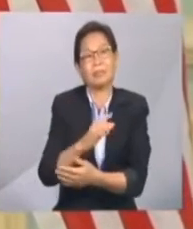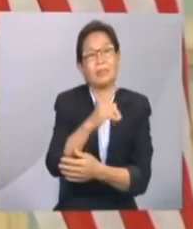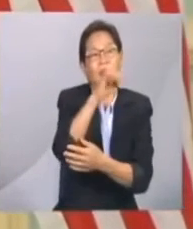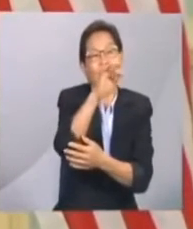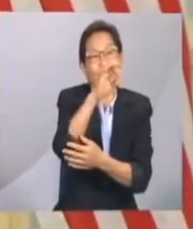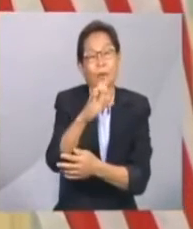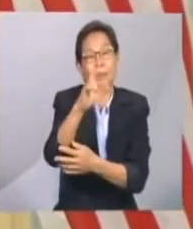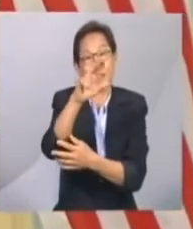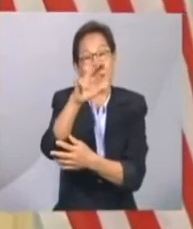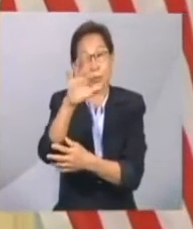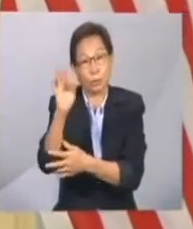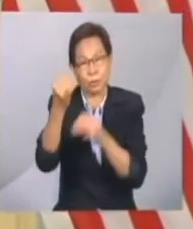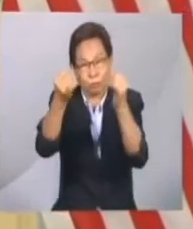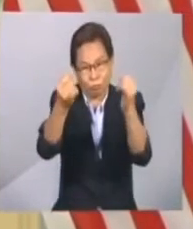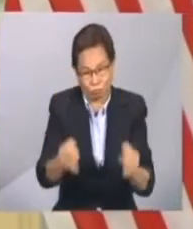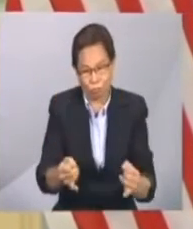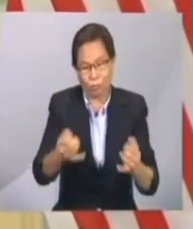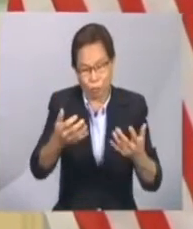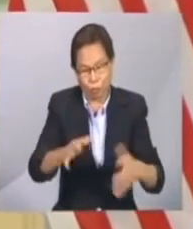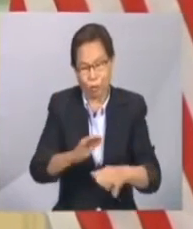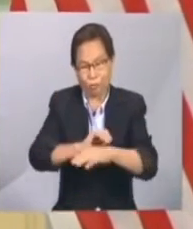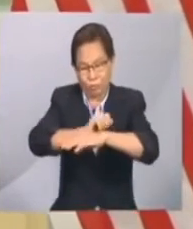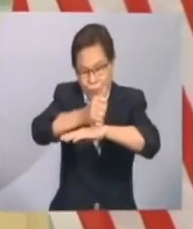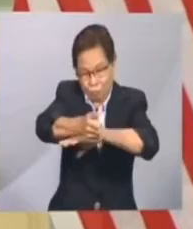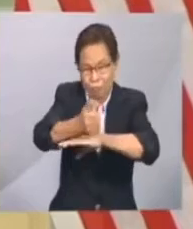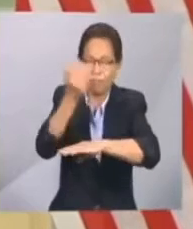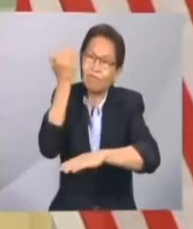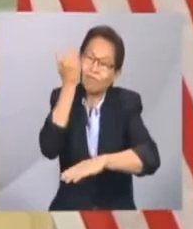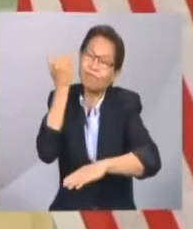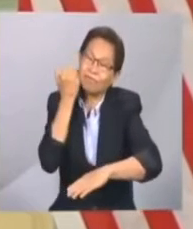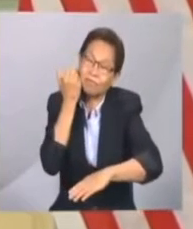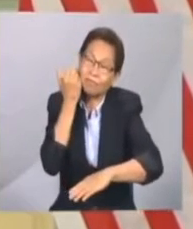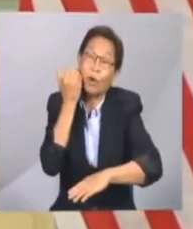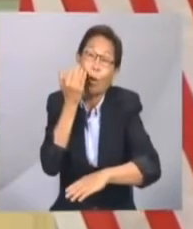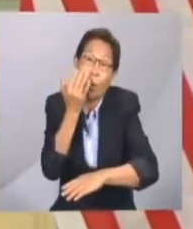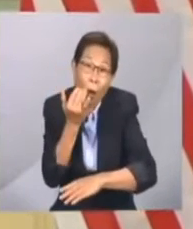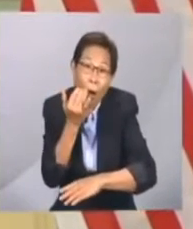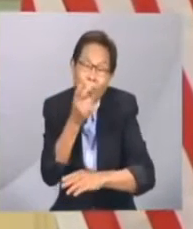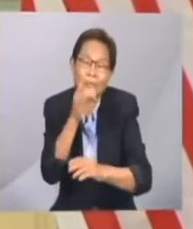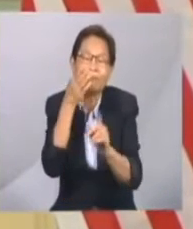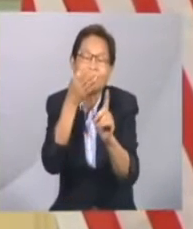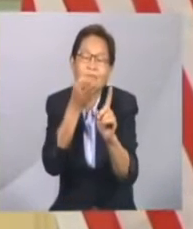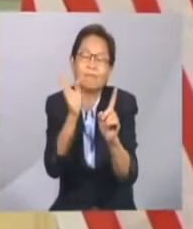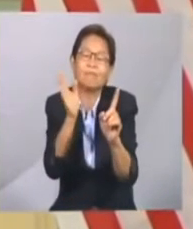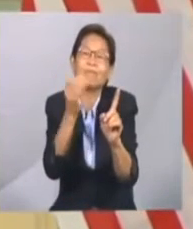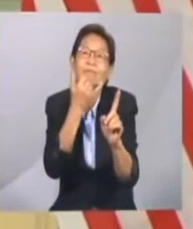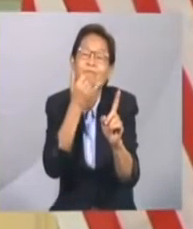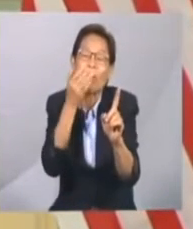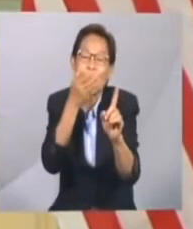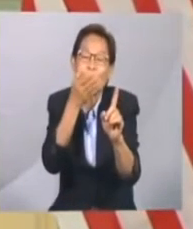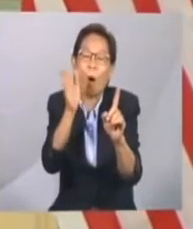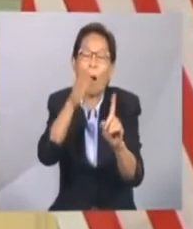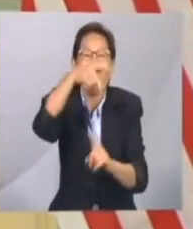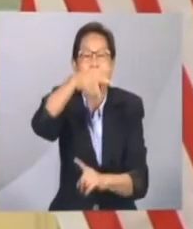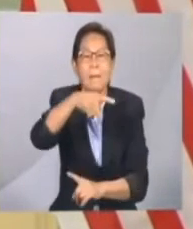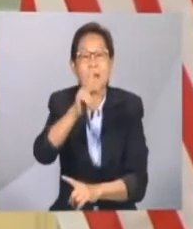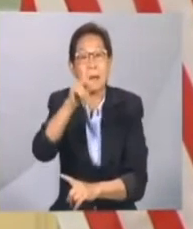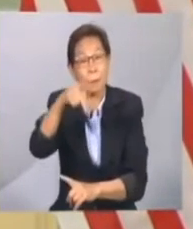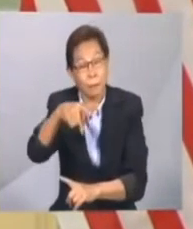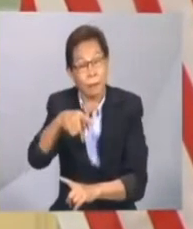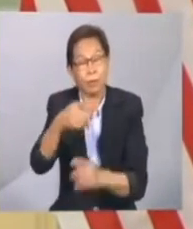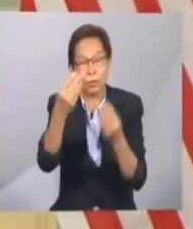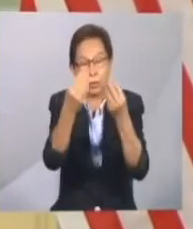879 individu telah dituduh di mahkamah di atas kesalahan ingkar PKP.